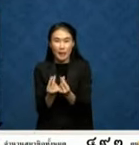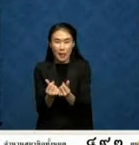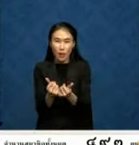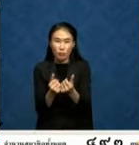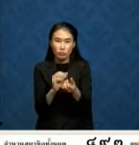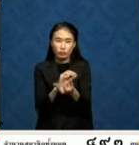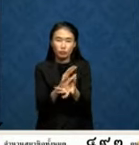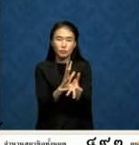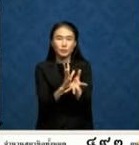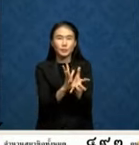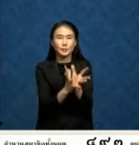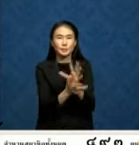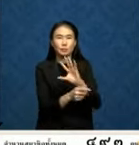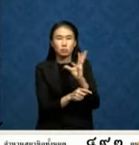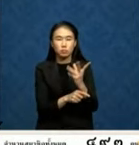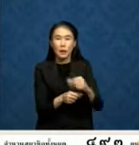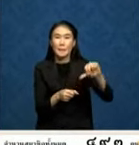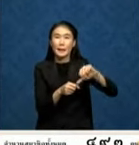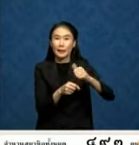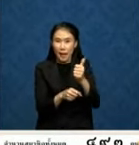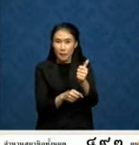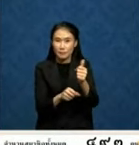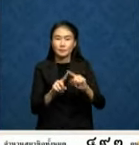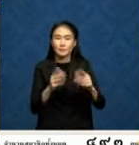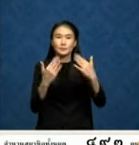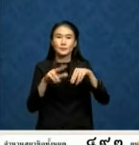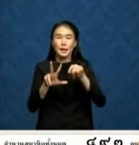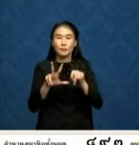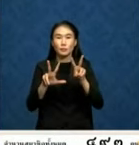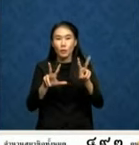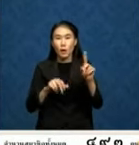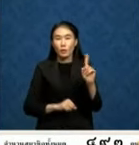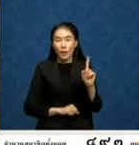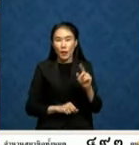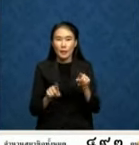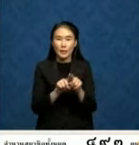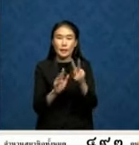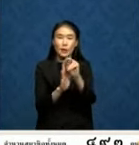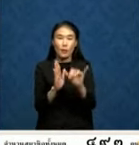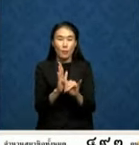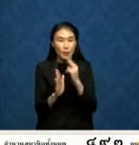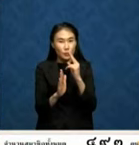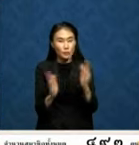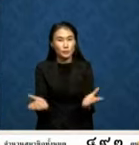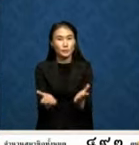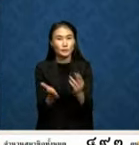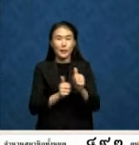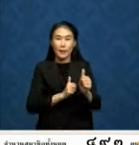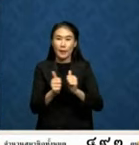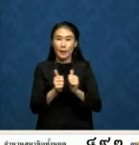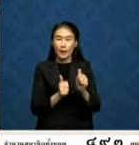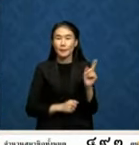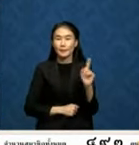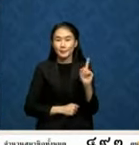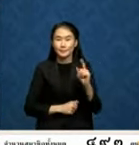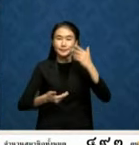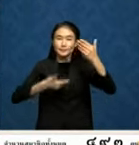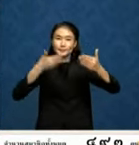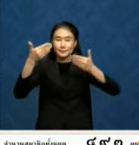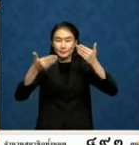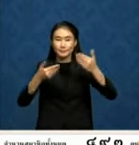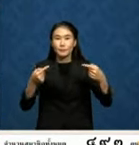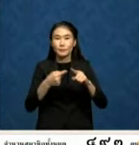าซ 3.2 เตรียมความพร้อมรองรับนโยบายการส่งเสริมการแข่งขันในกิจการ